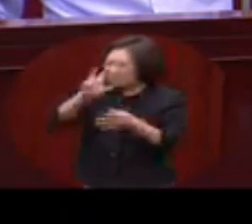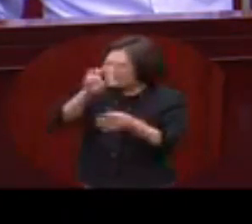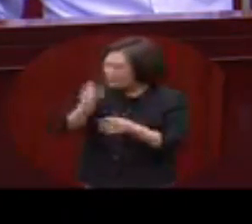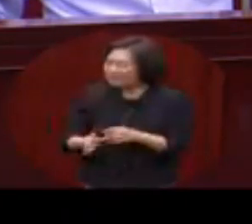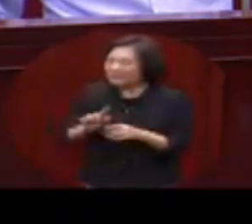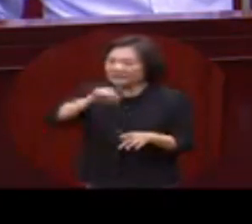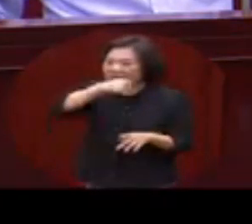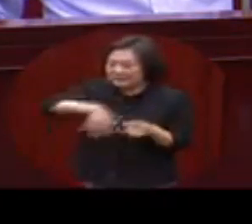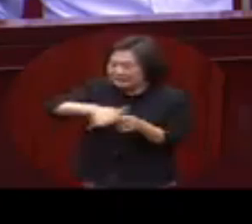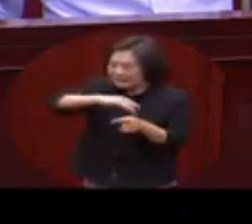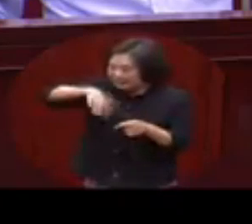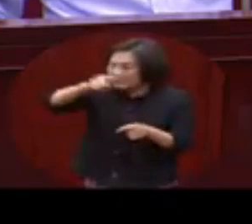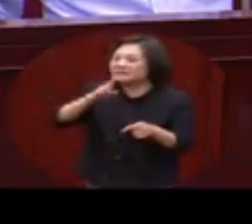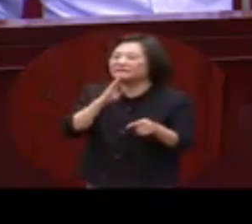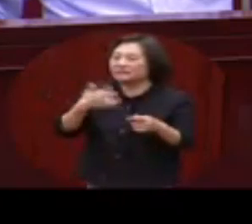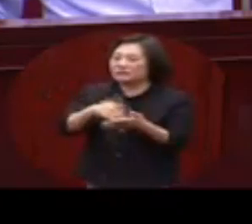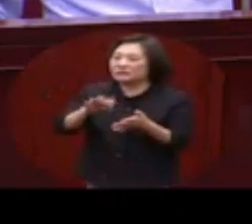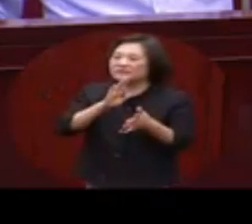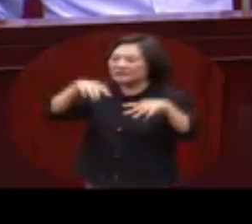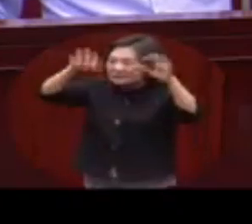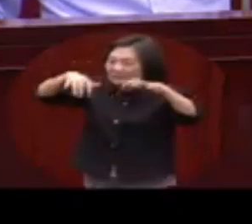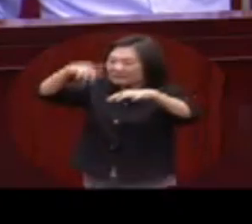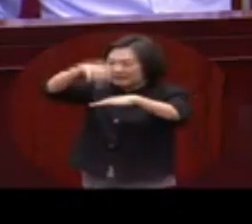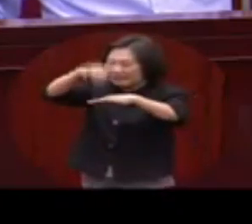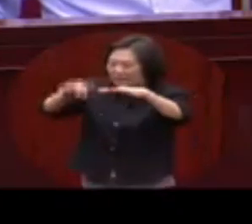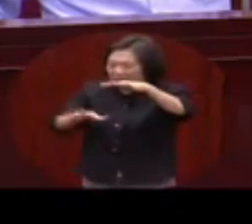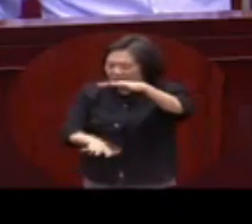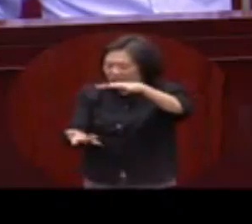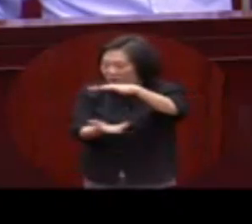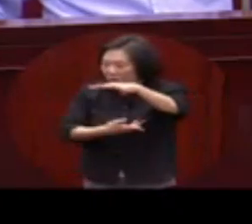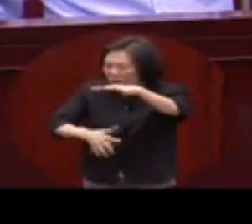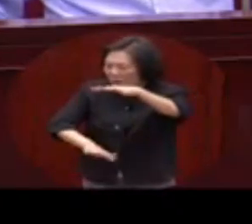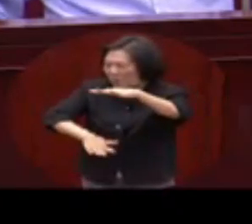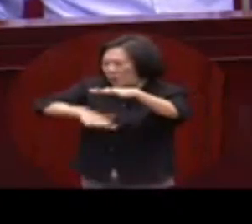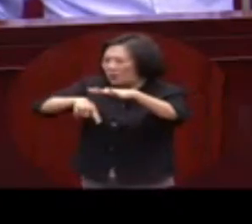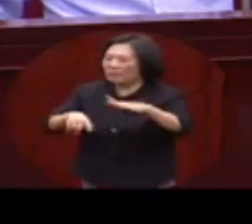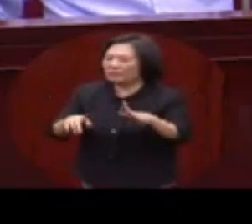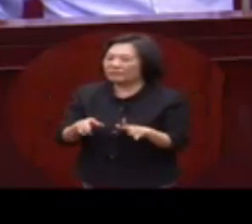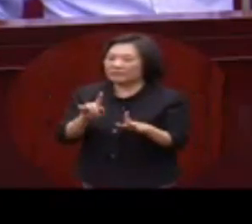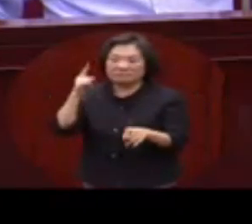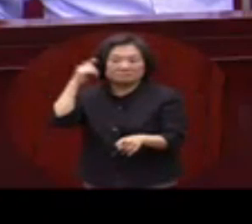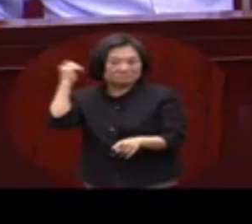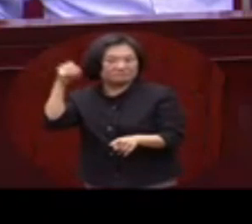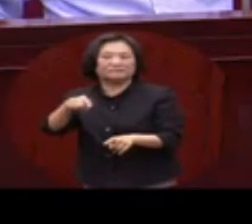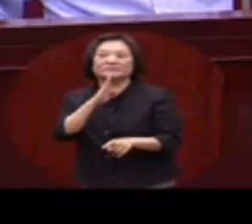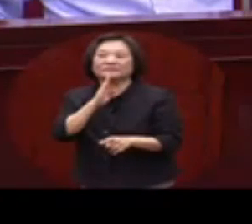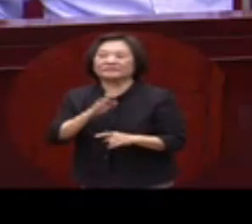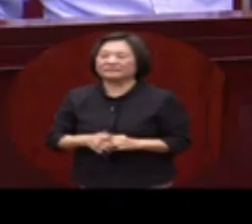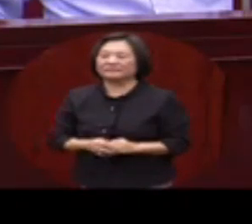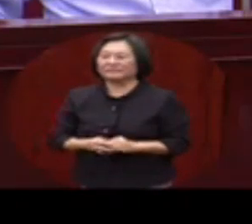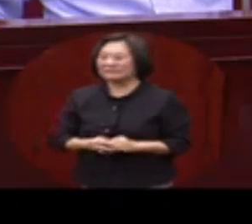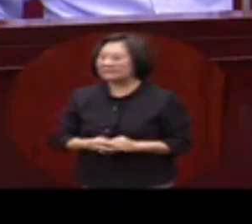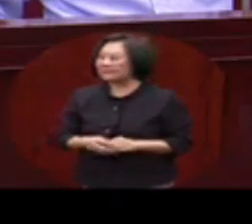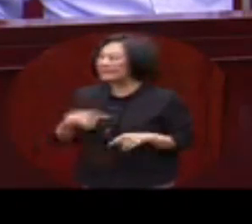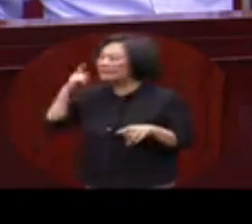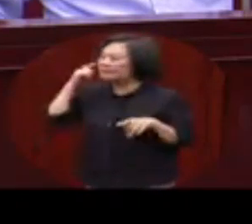湾第一个循环经济的建筑物。那因为这是 新创的东西哈，所以到我想这也是这样